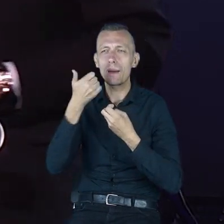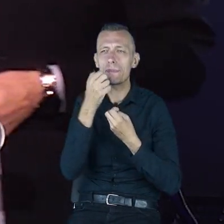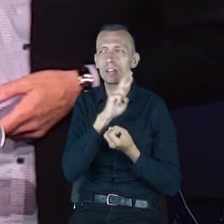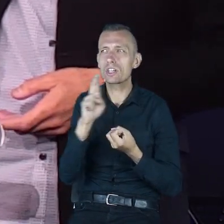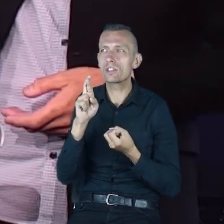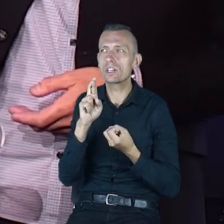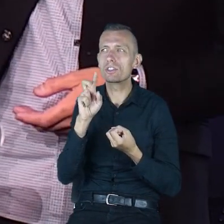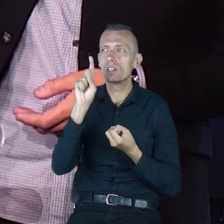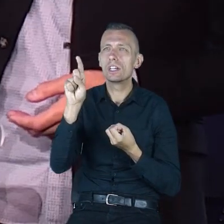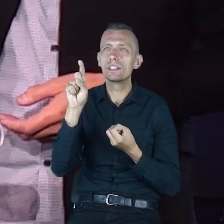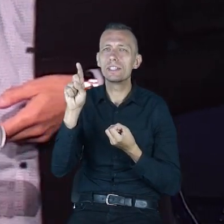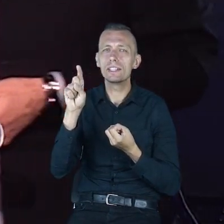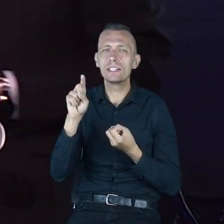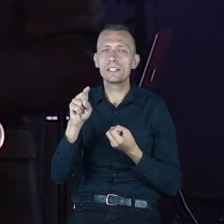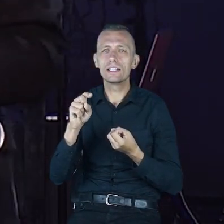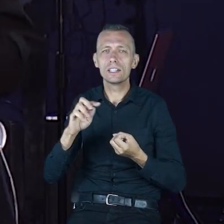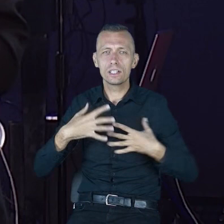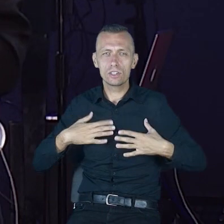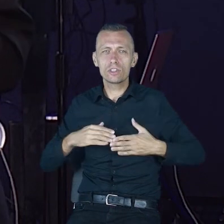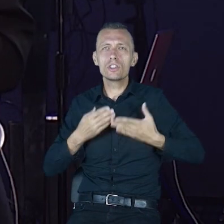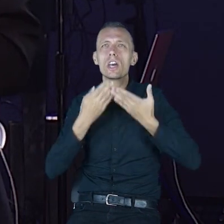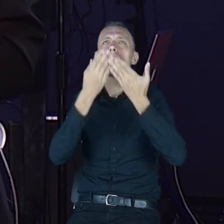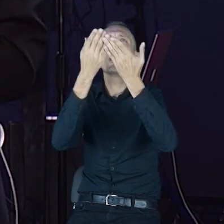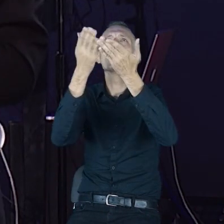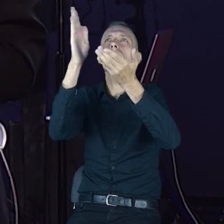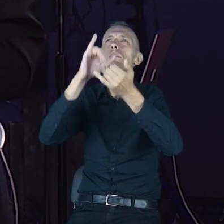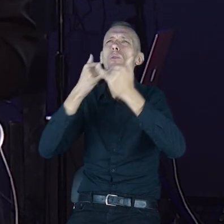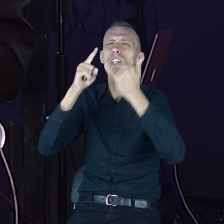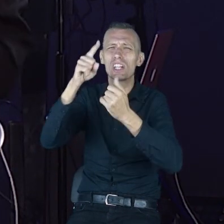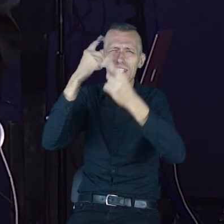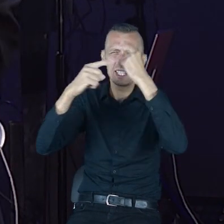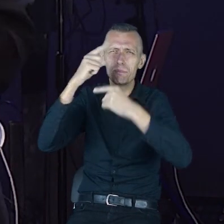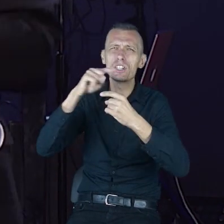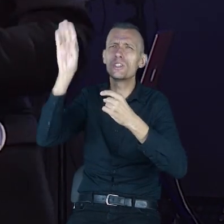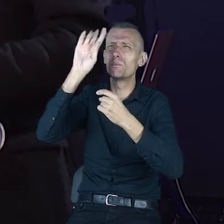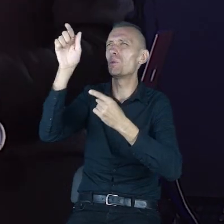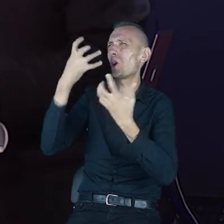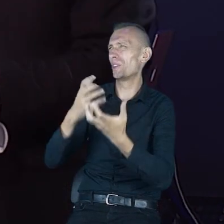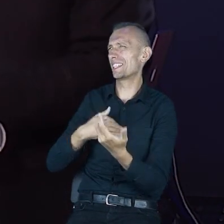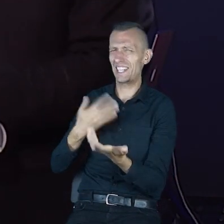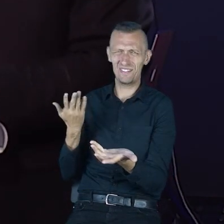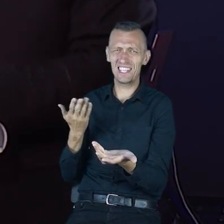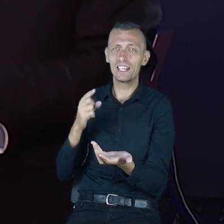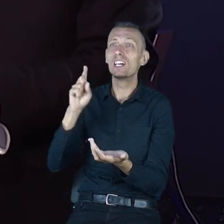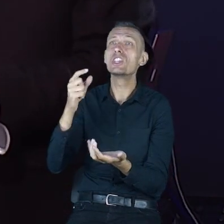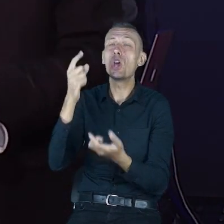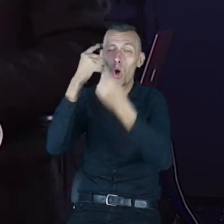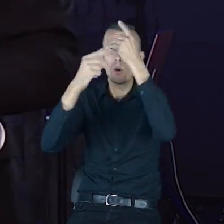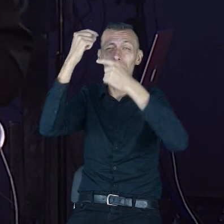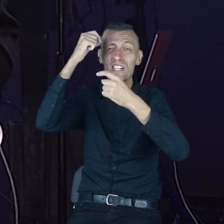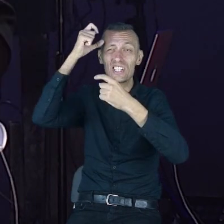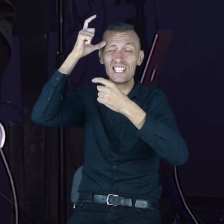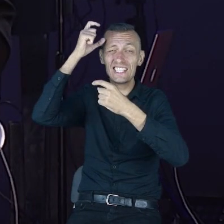się, czy Bóg chce się przyjąć. To są myśli od diabła. Po prostu przyjdź i powiedz: Panie, wracam do Ciebie i chcę Ci